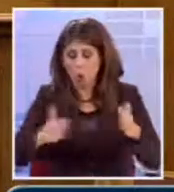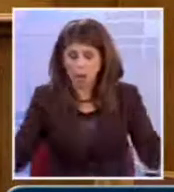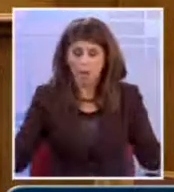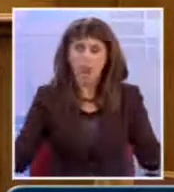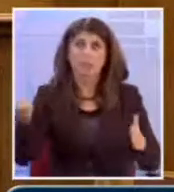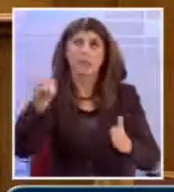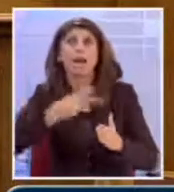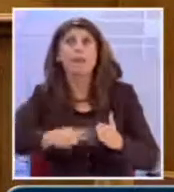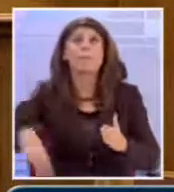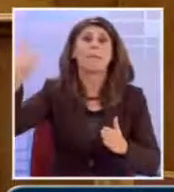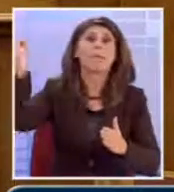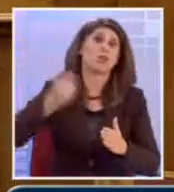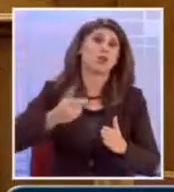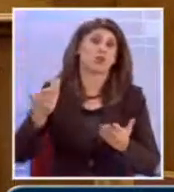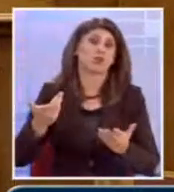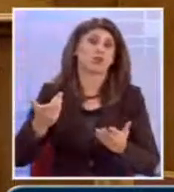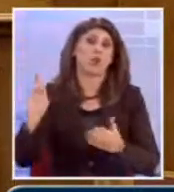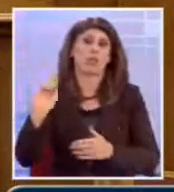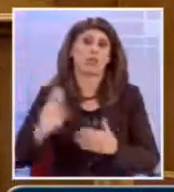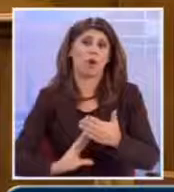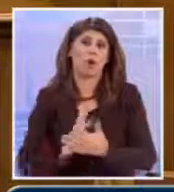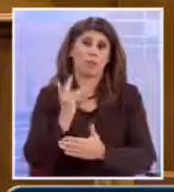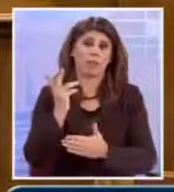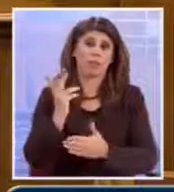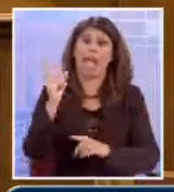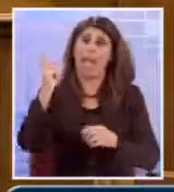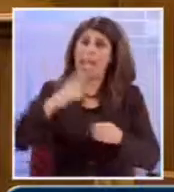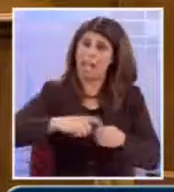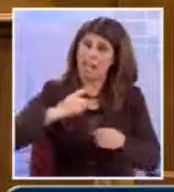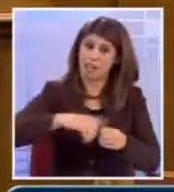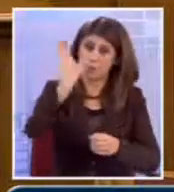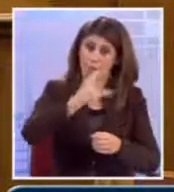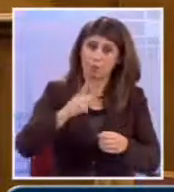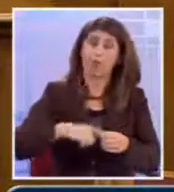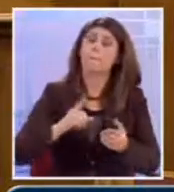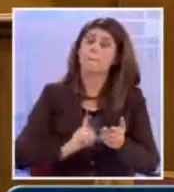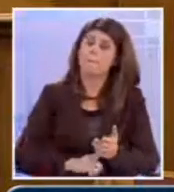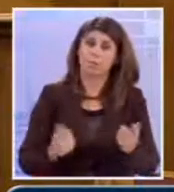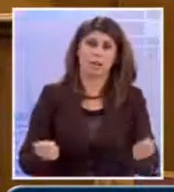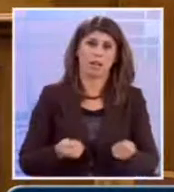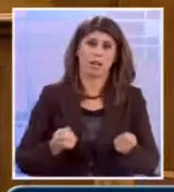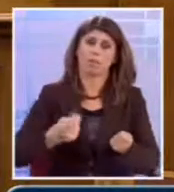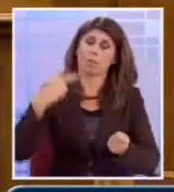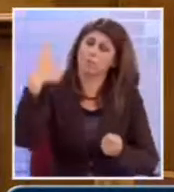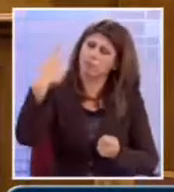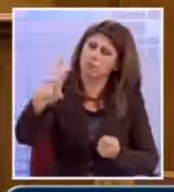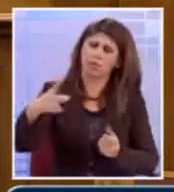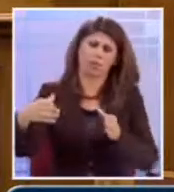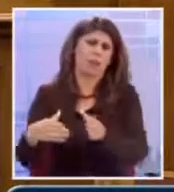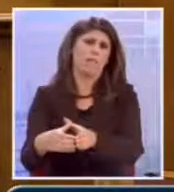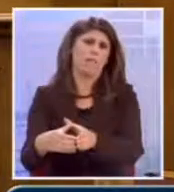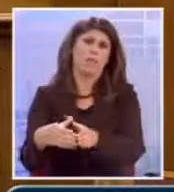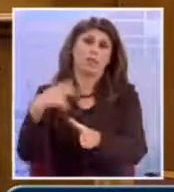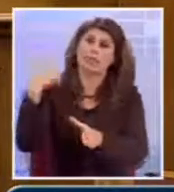ρυθμούς ανάπτυξης. Οι εταίροι πρέπει και αυτοί να υλοποιήσουν από τη δική τους πλευρά